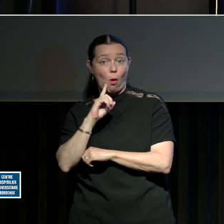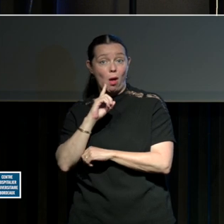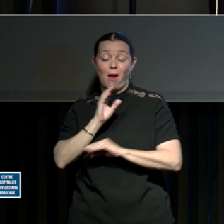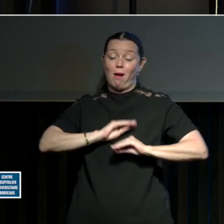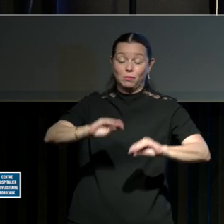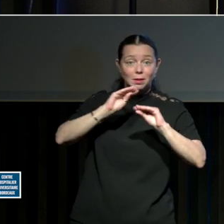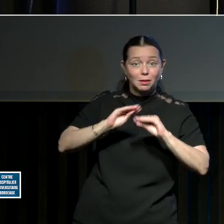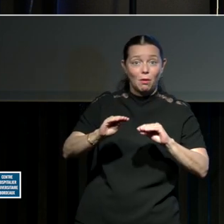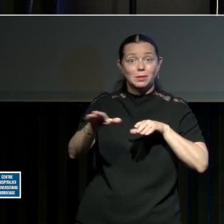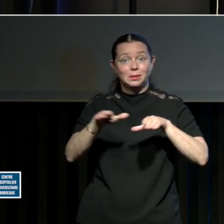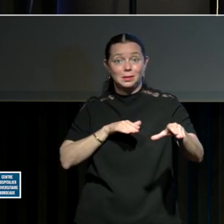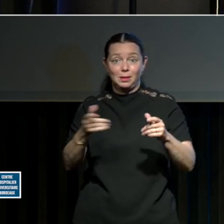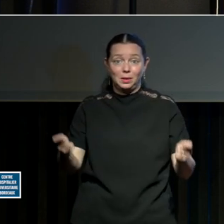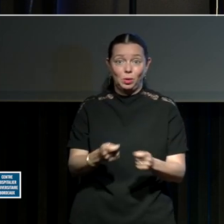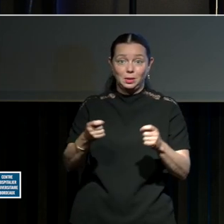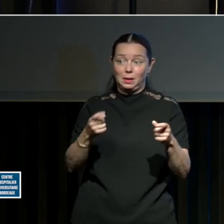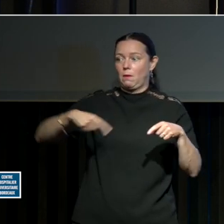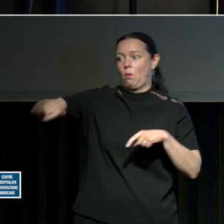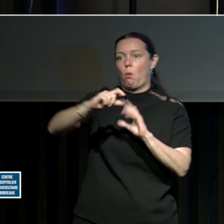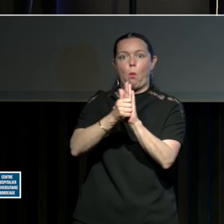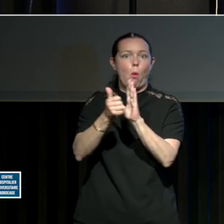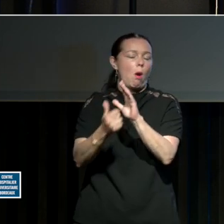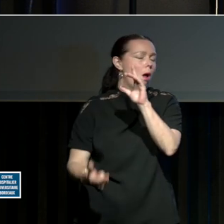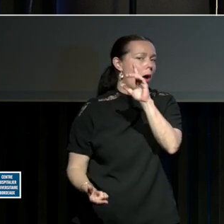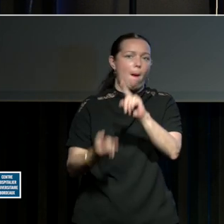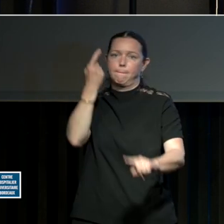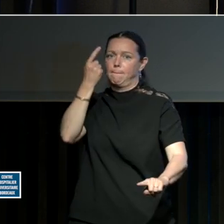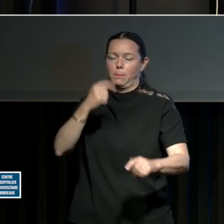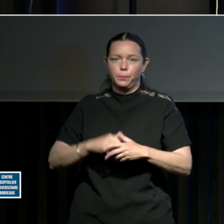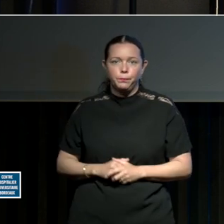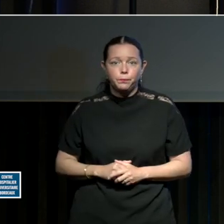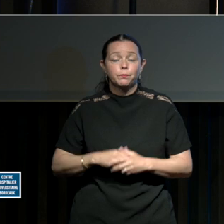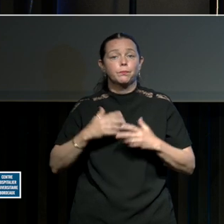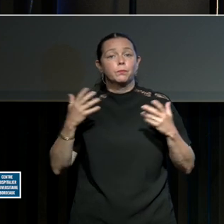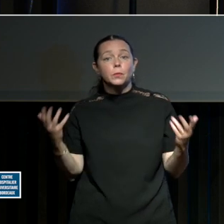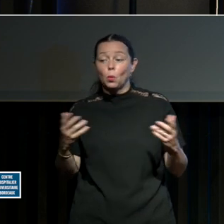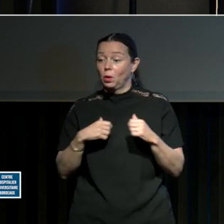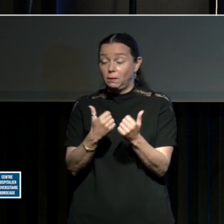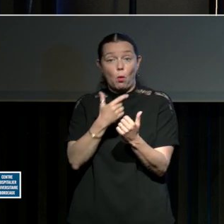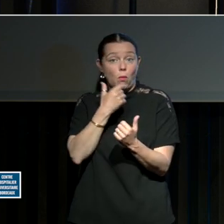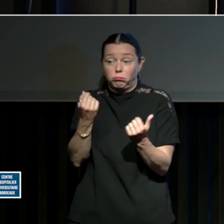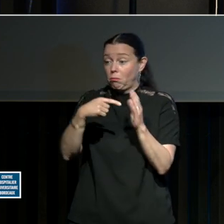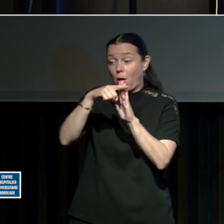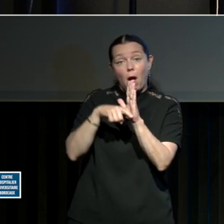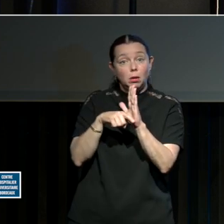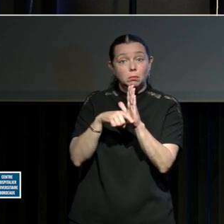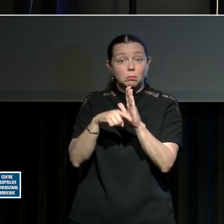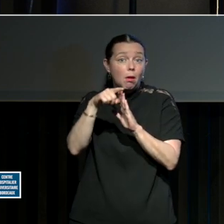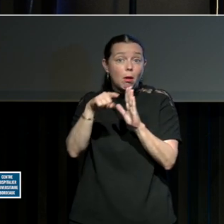et du système éducatif va être particulièrement important en mettant en place des règles d'utilisation à